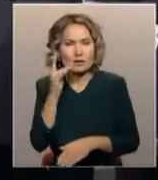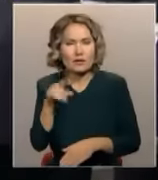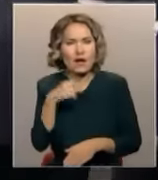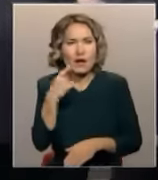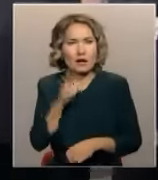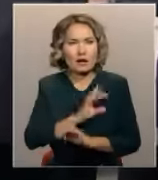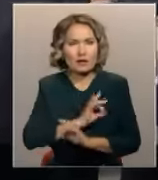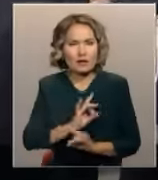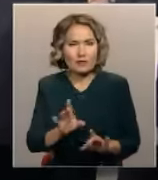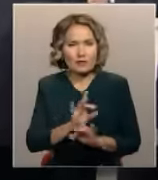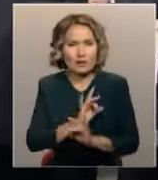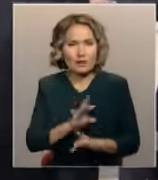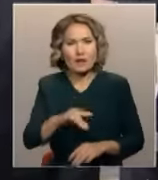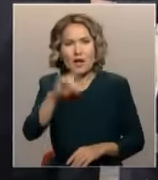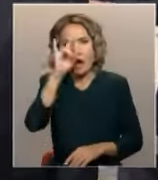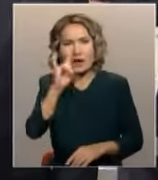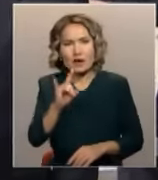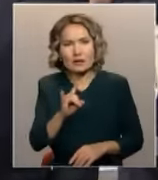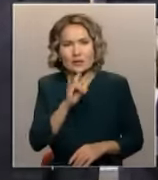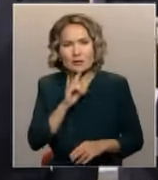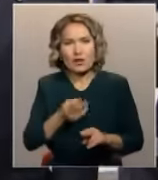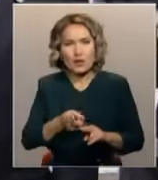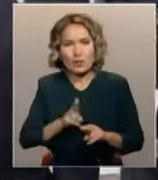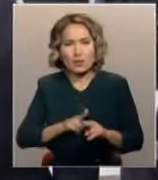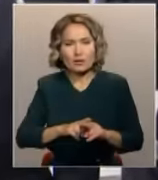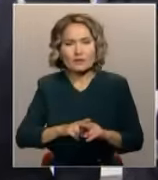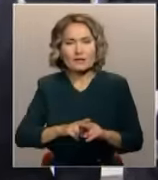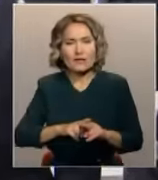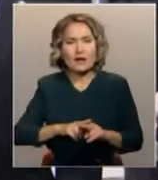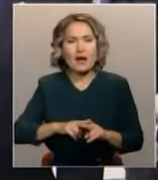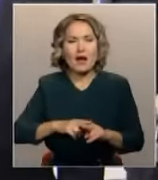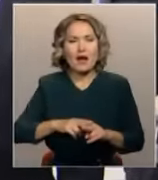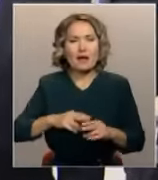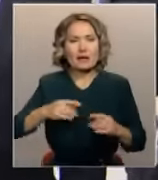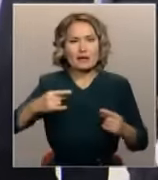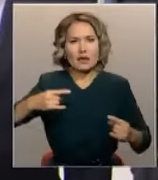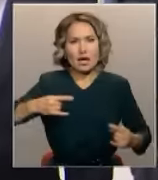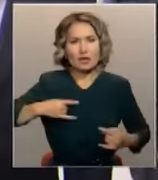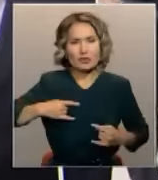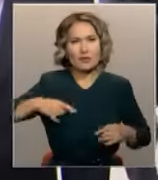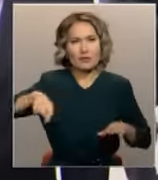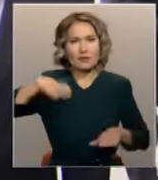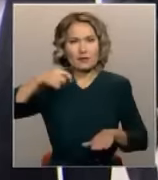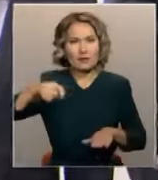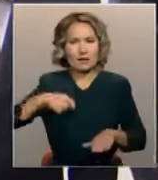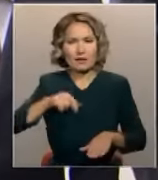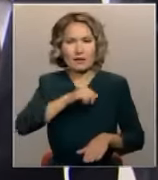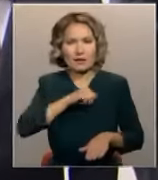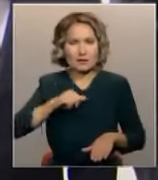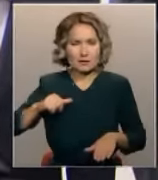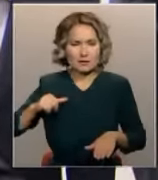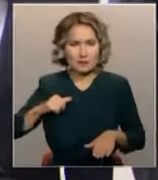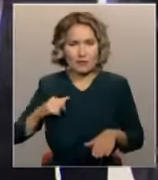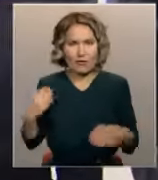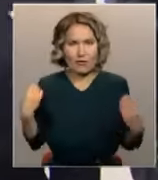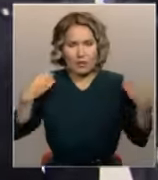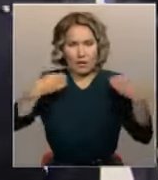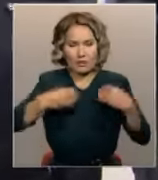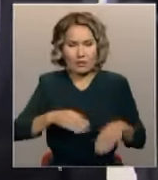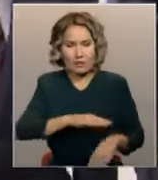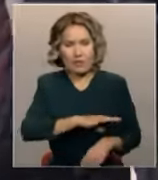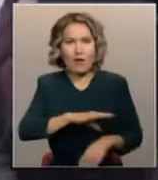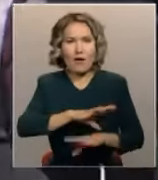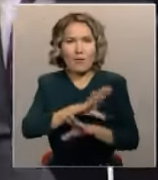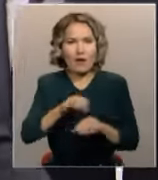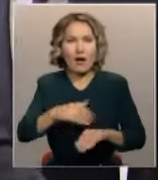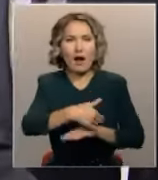тұр, мынау Қазақстанда жасалған костюмді деп тұрмын. Бүгінгі бұрын соңды болмаған. Басынан аяғыма дейін барлық